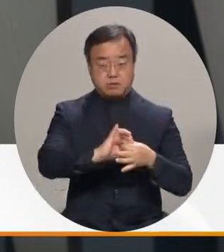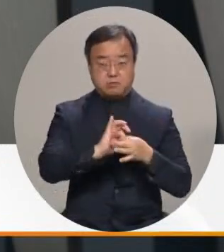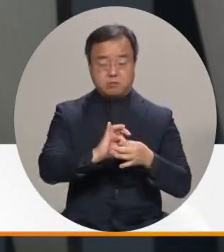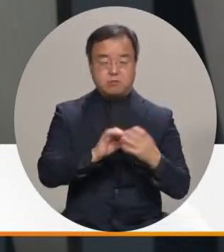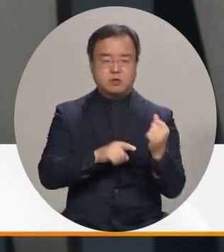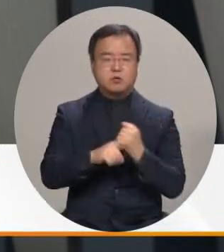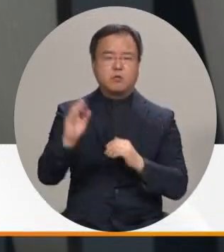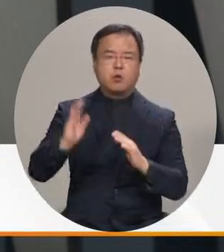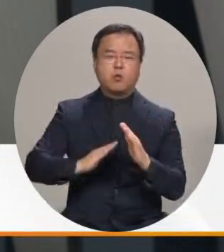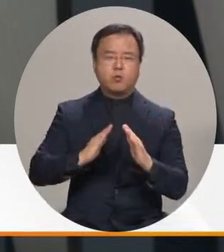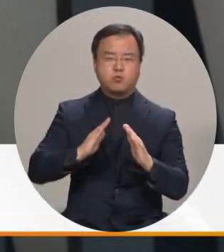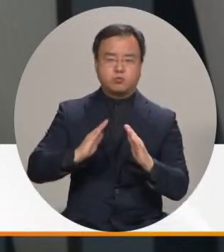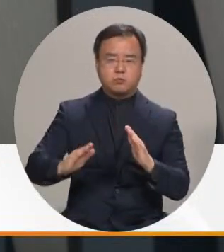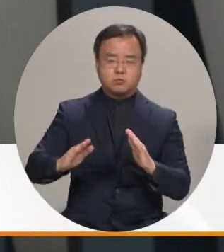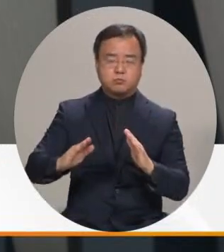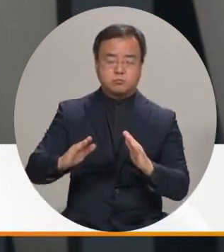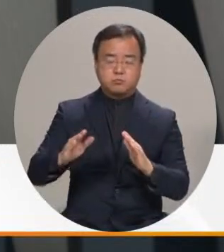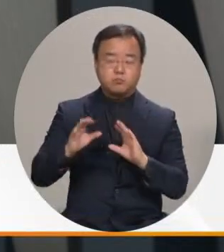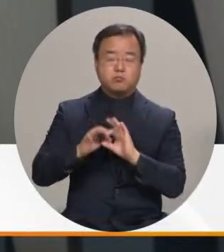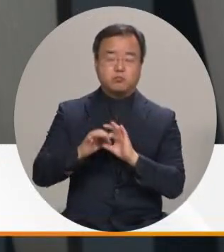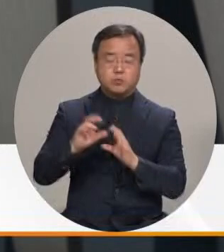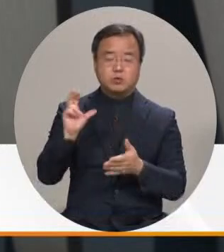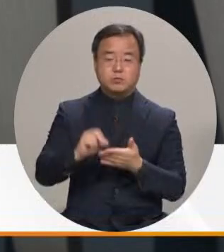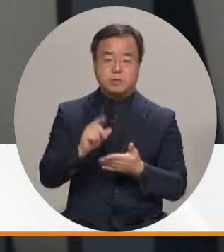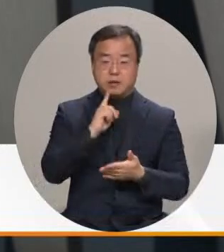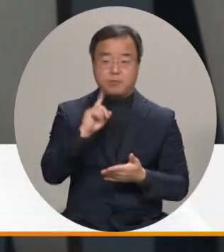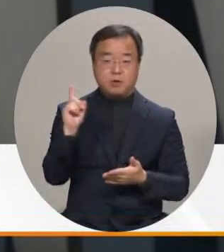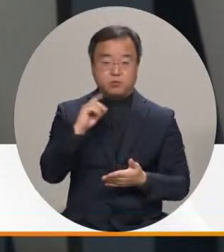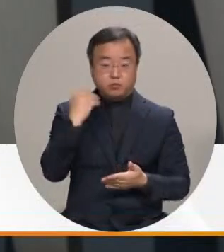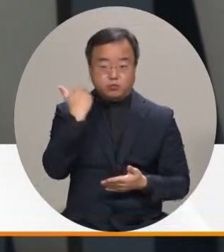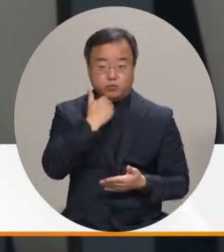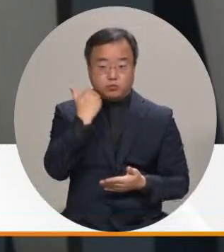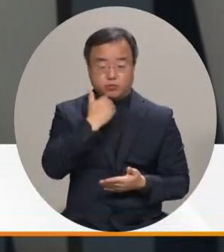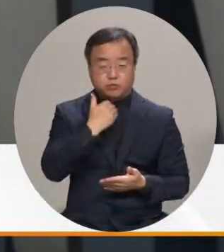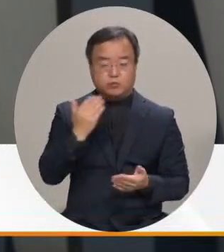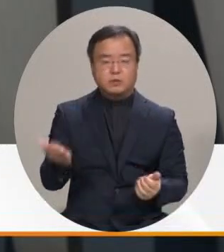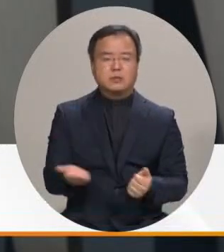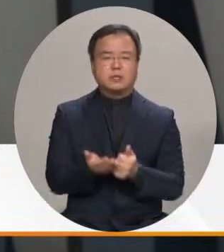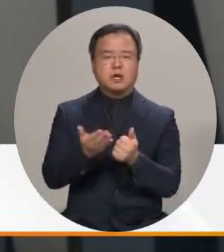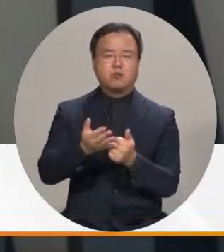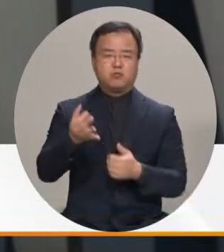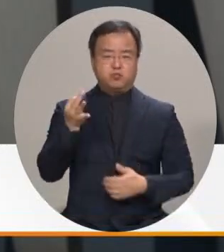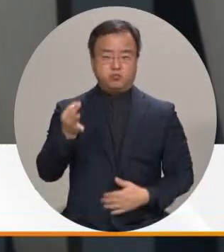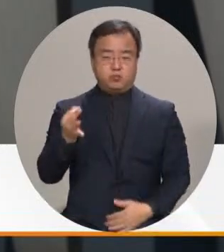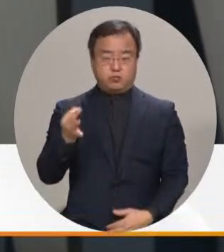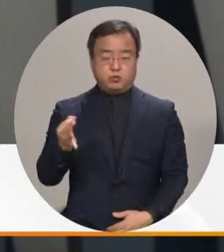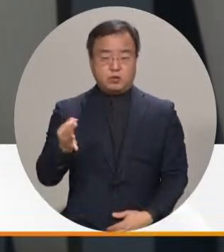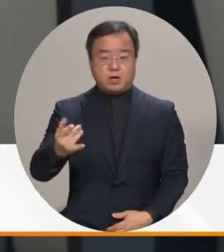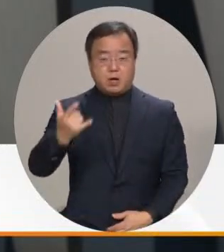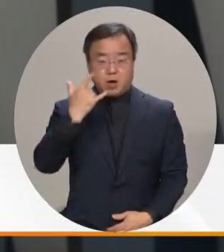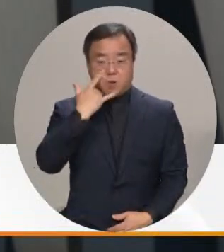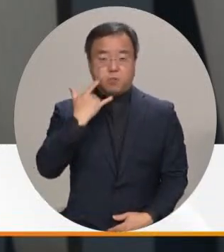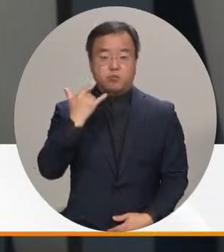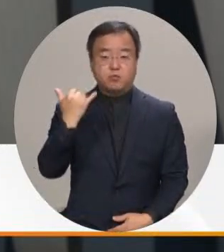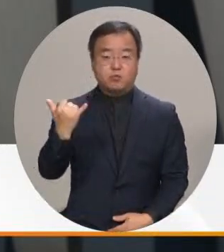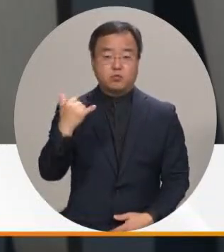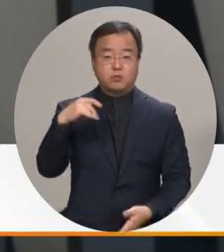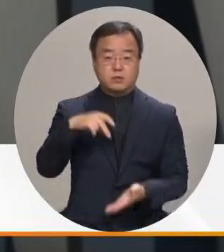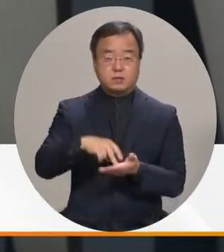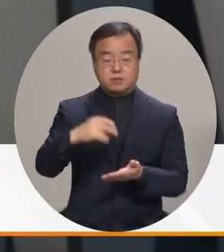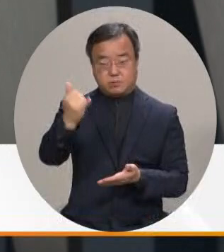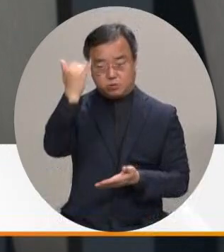사안이다 이렇게 보는 분이 있고 또 어떤 판사님은 양육비가 물론 이제 부모로서